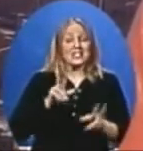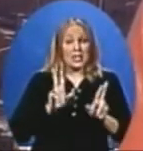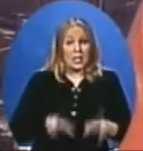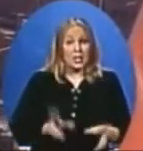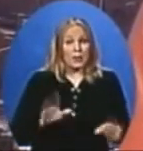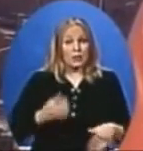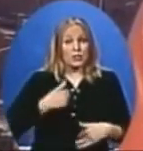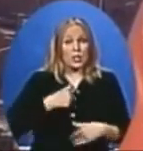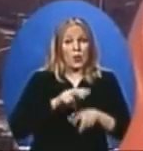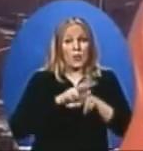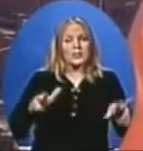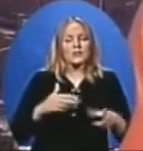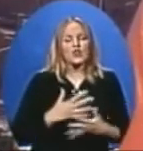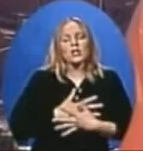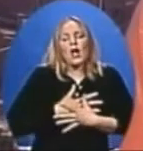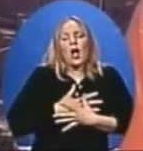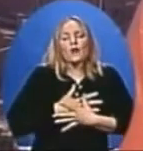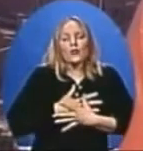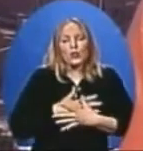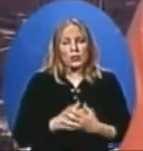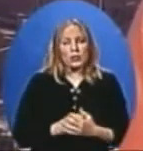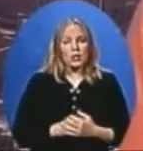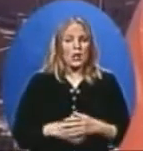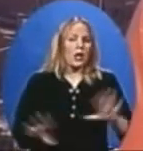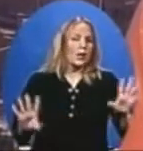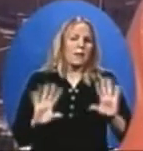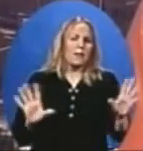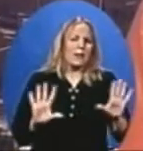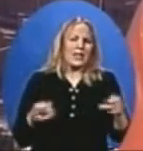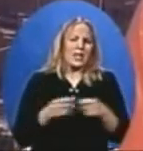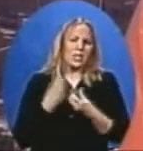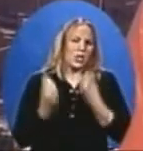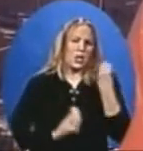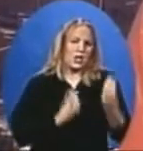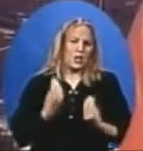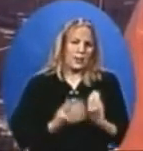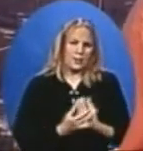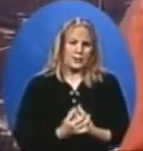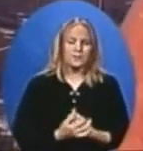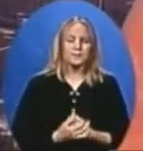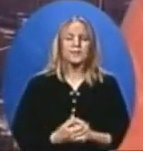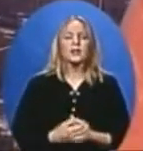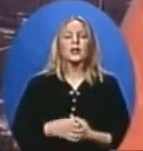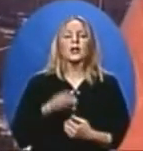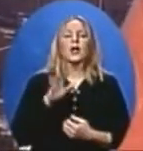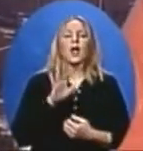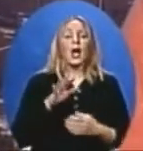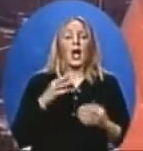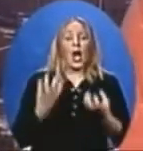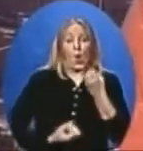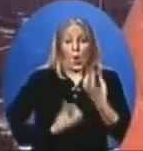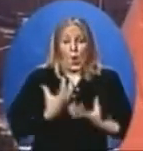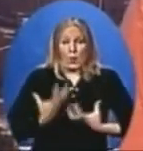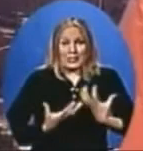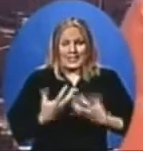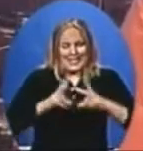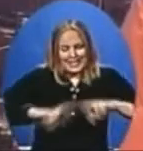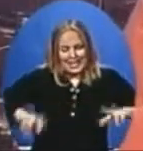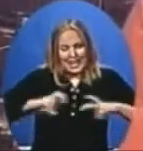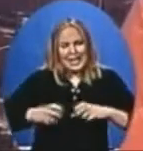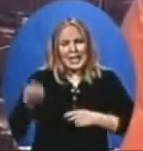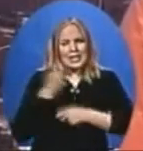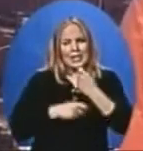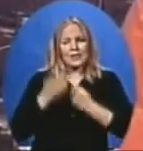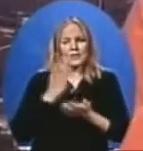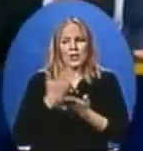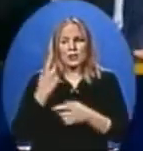כשאנחנו במצב של התאהבות ללא קיום קשר מיני. עכשיו, ההורמון הזה נחקר כבר על ידי כלכלנים